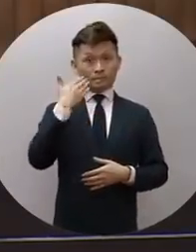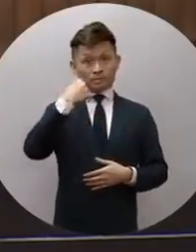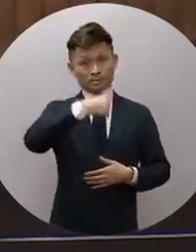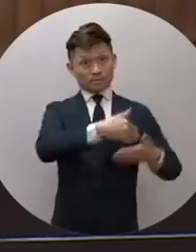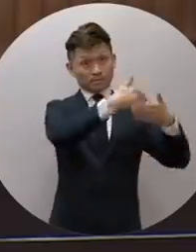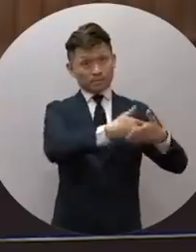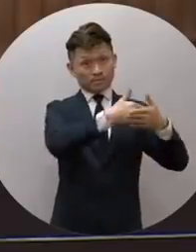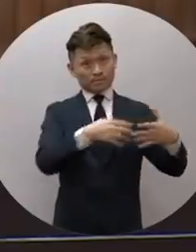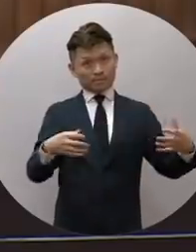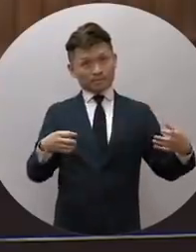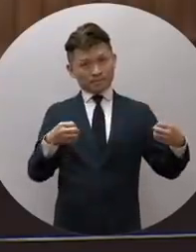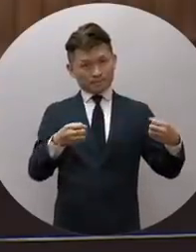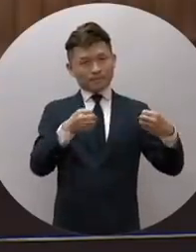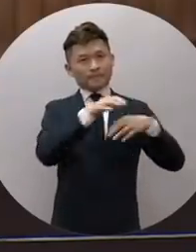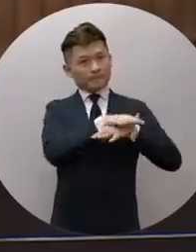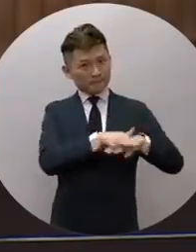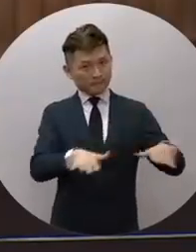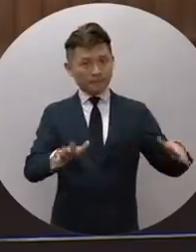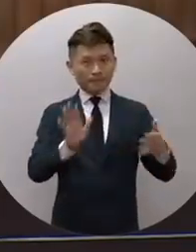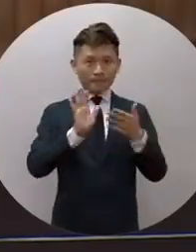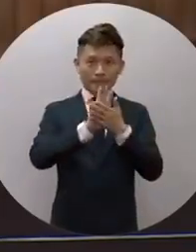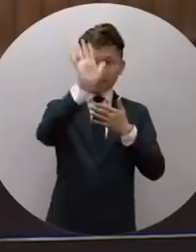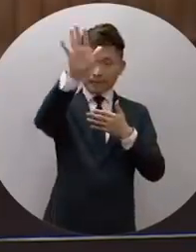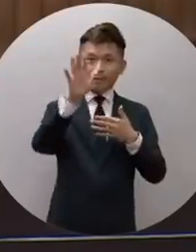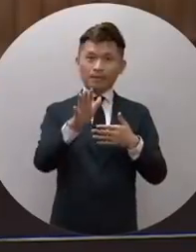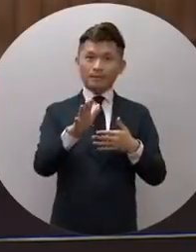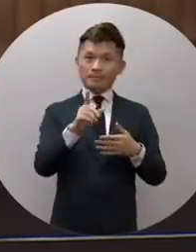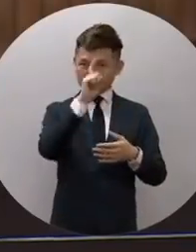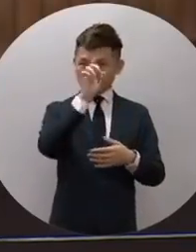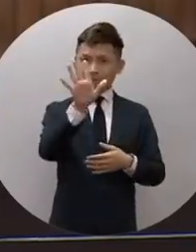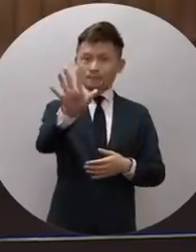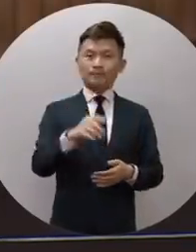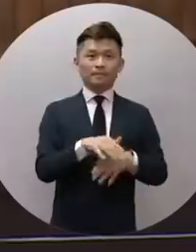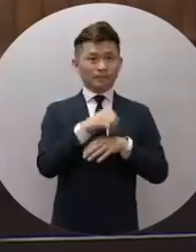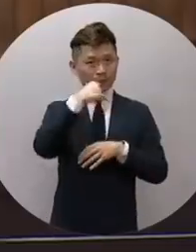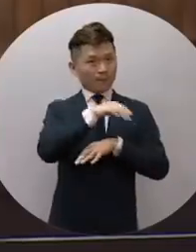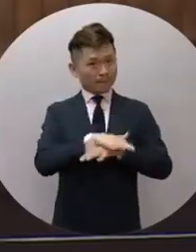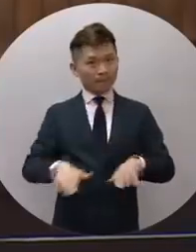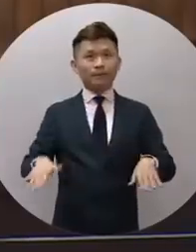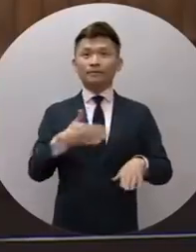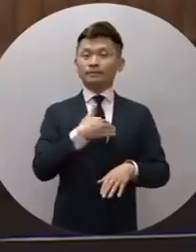岸，才有和平的未来；有和解，才有和平的台湾。